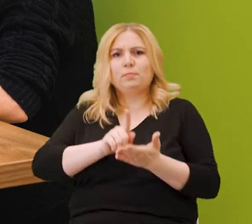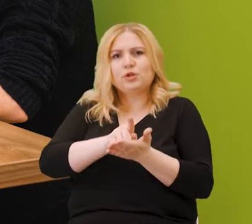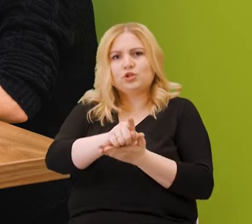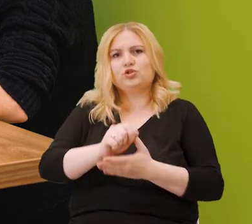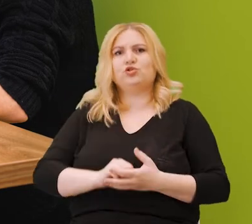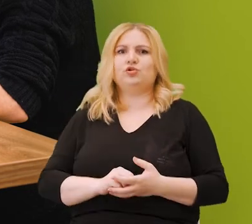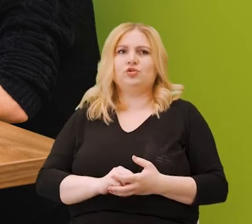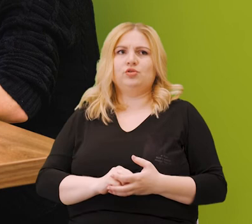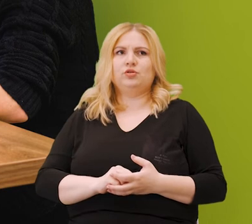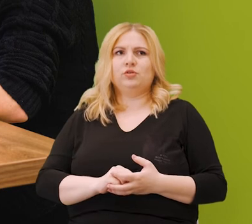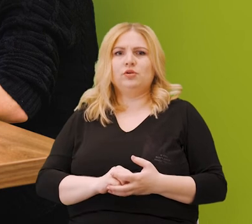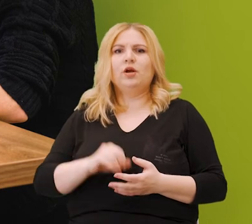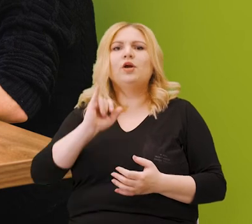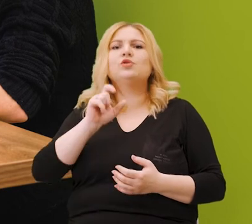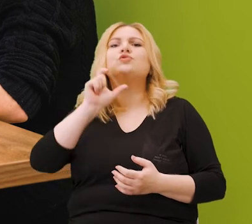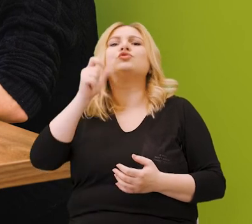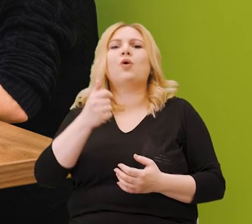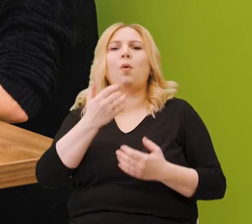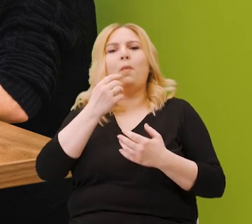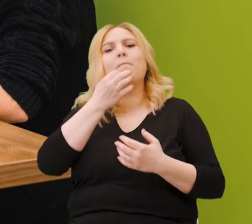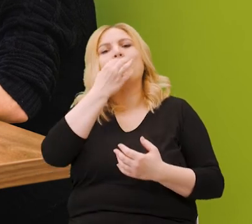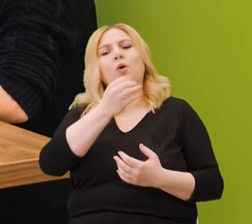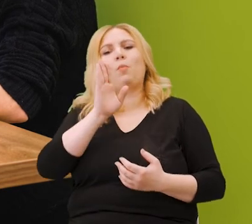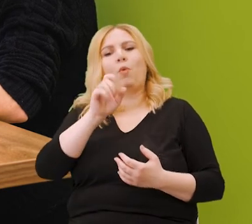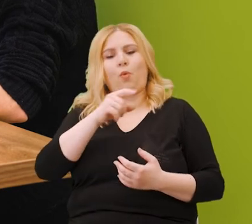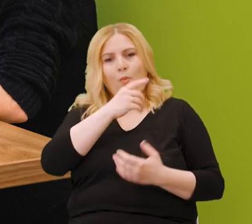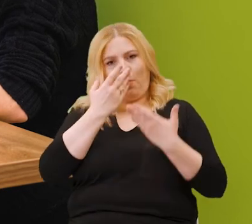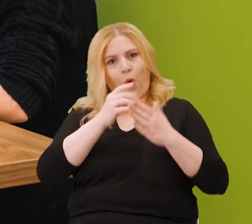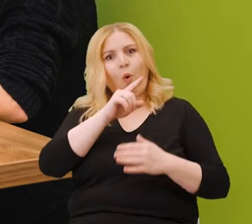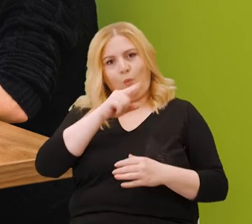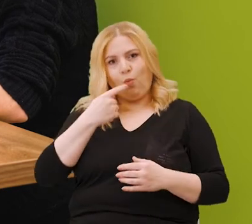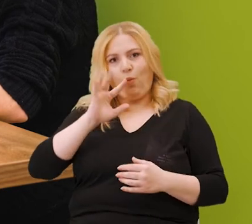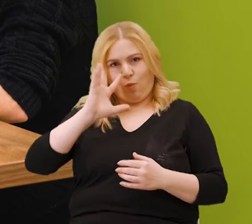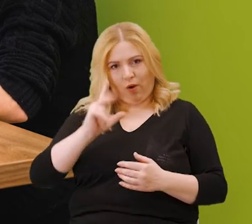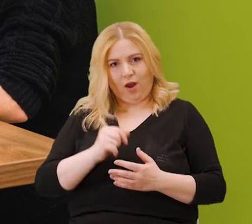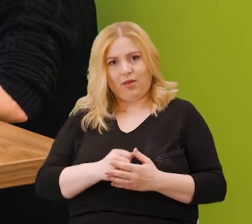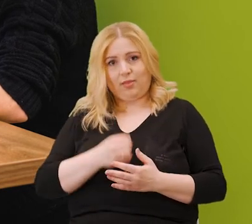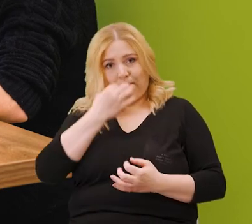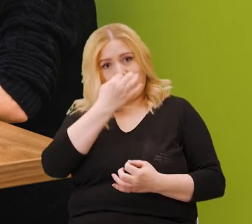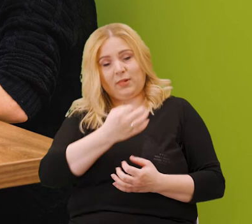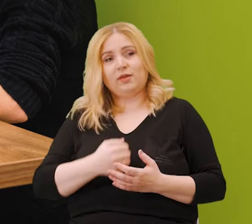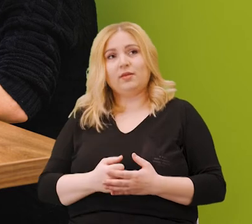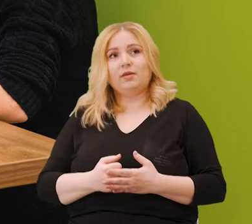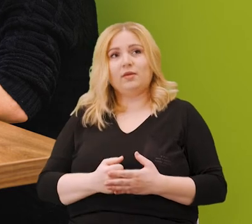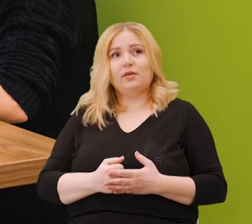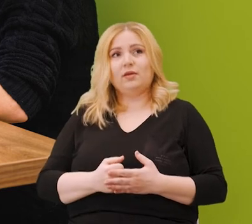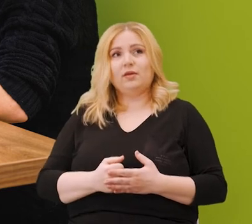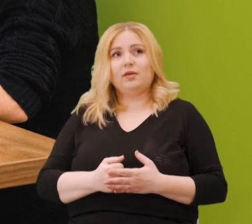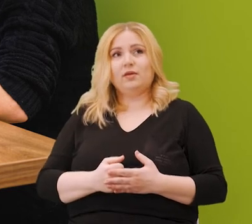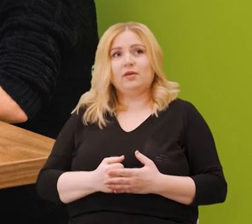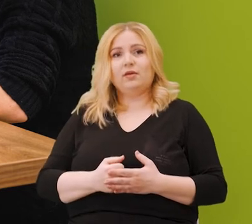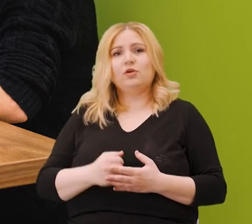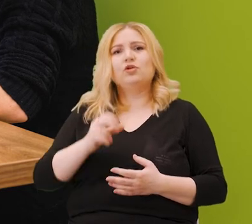Tylko jeden, ale za to jak żywy. No i co? Dopytywał się Bobcio. Ładne? Z pewną melancholią